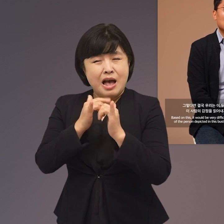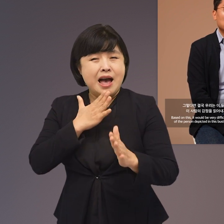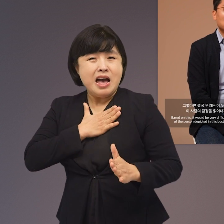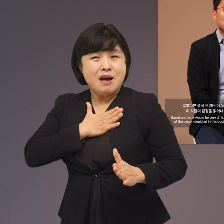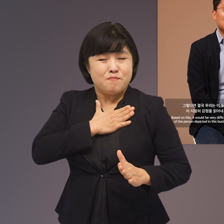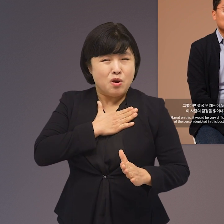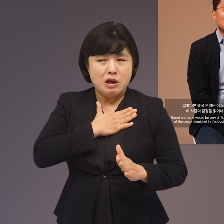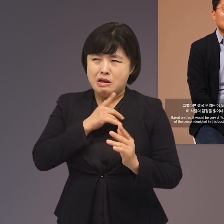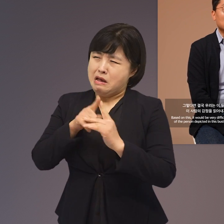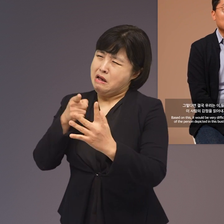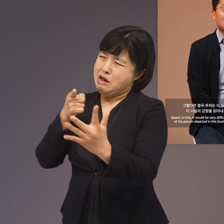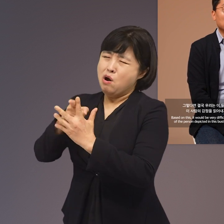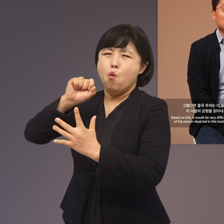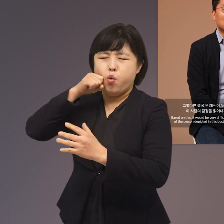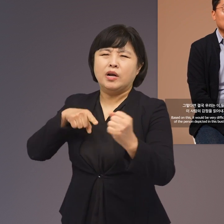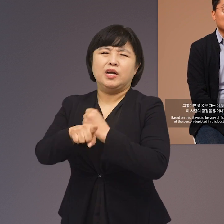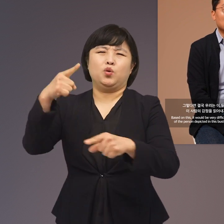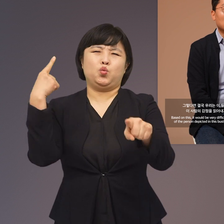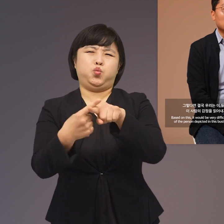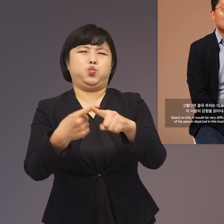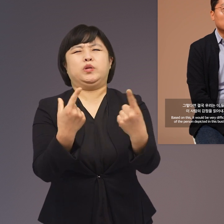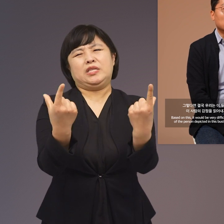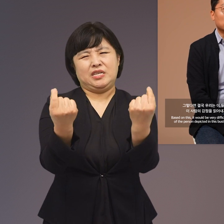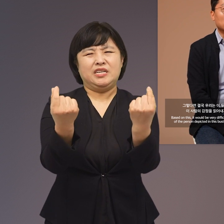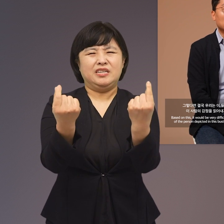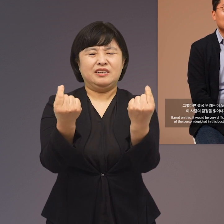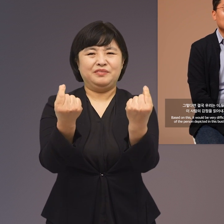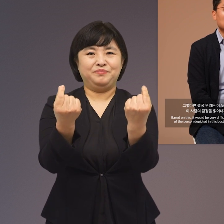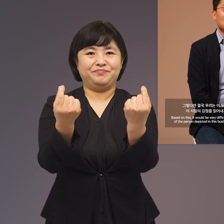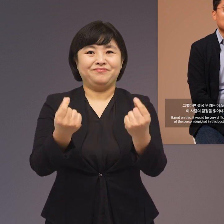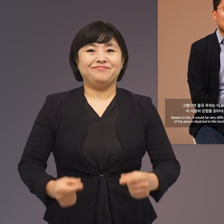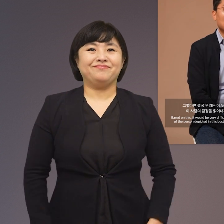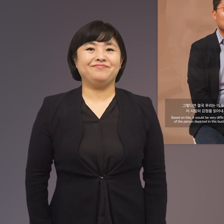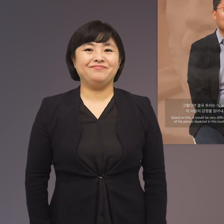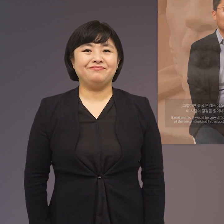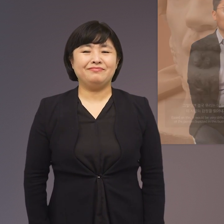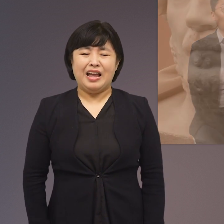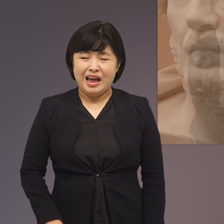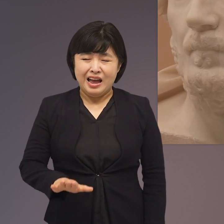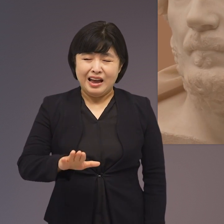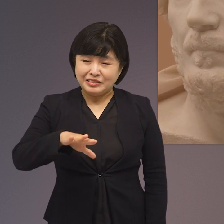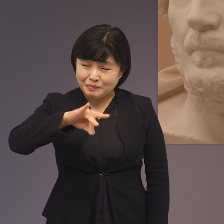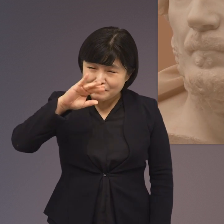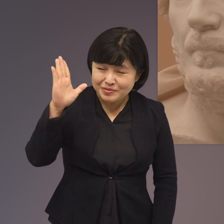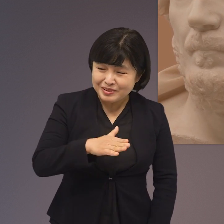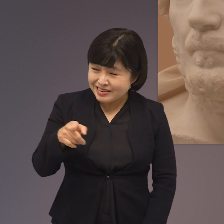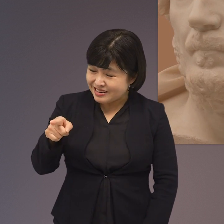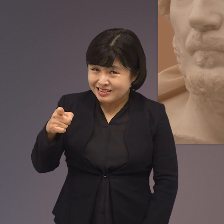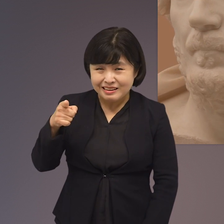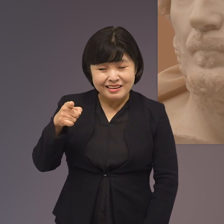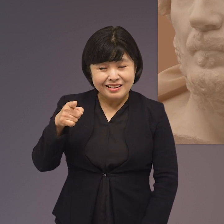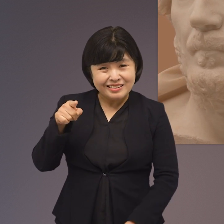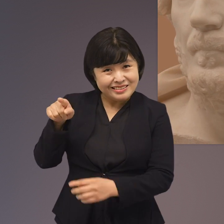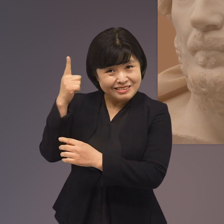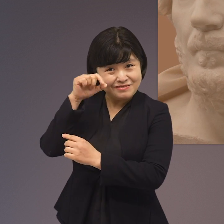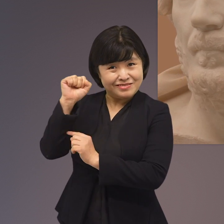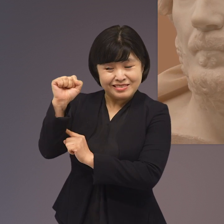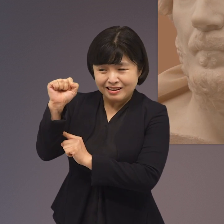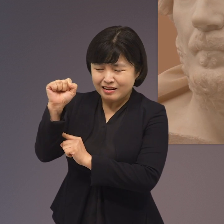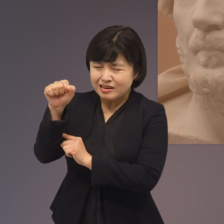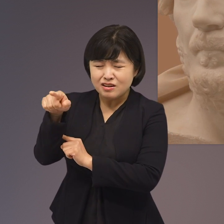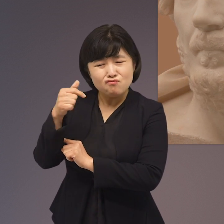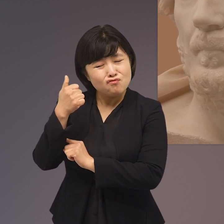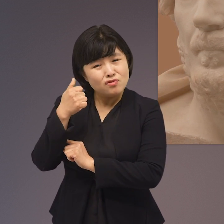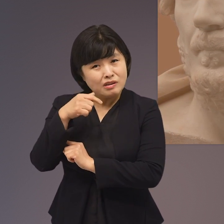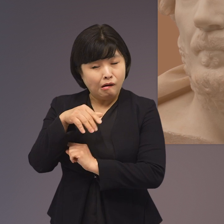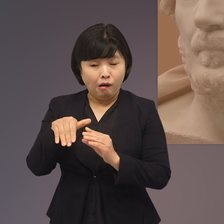대해서 표정으로부터 이 사람의 감정을 읽어내기는 어렵다는 뜻이겠죠. 자, 처음으로 돌아가 볼까요?